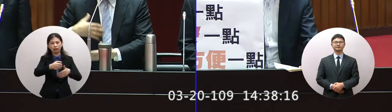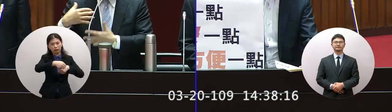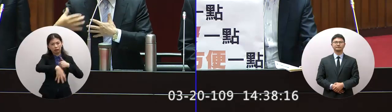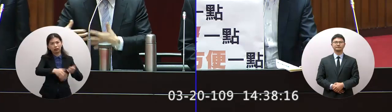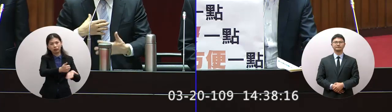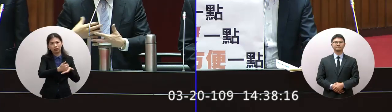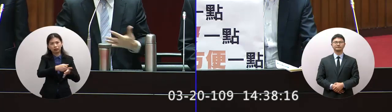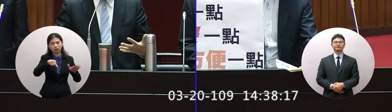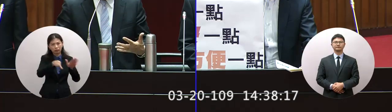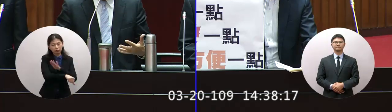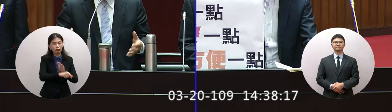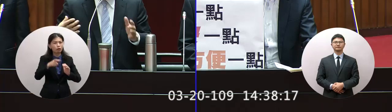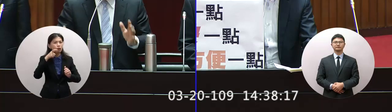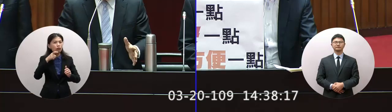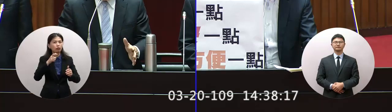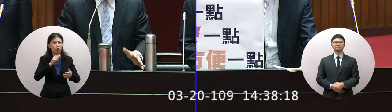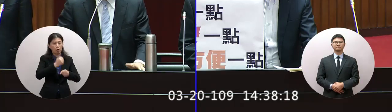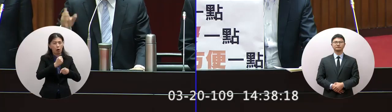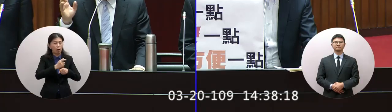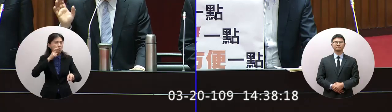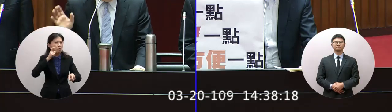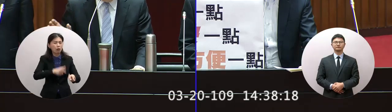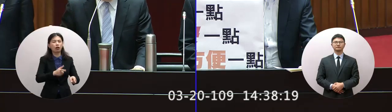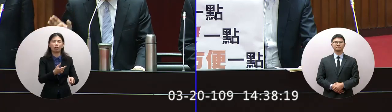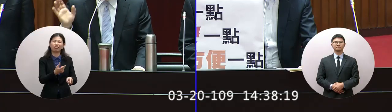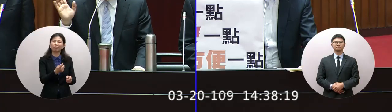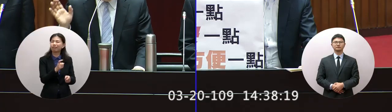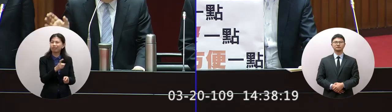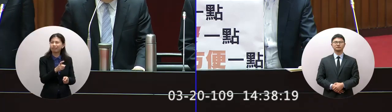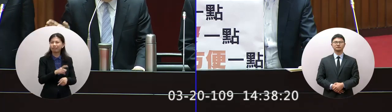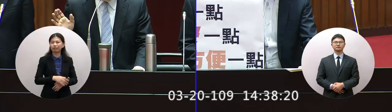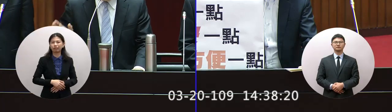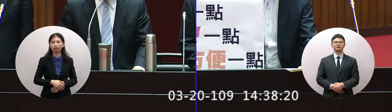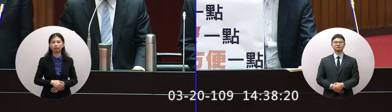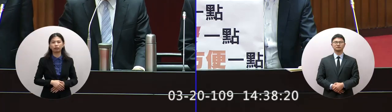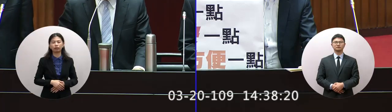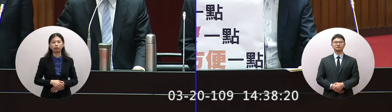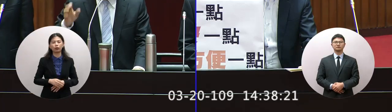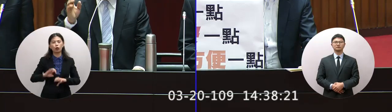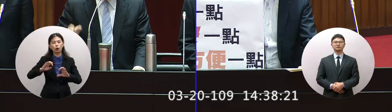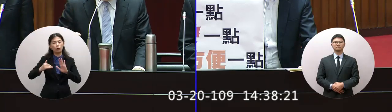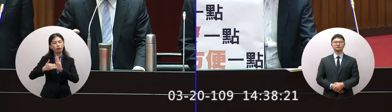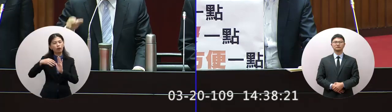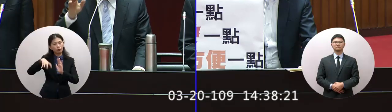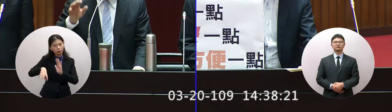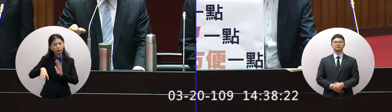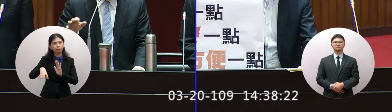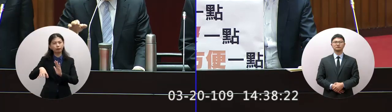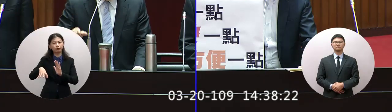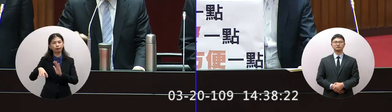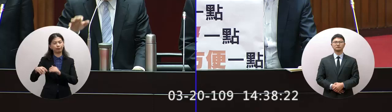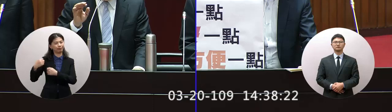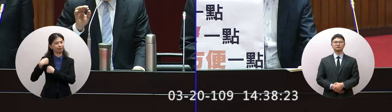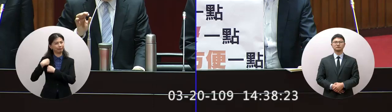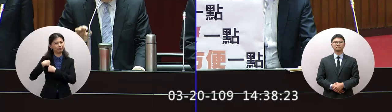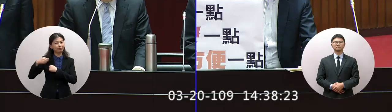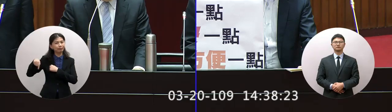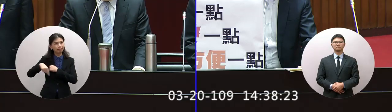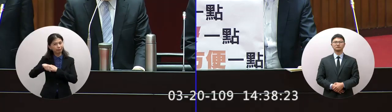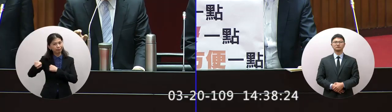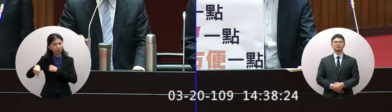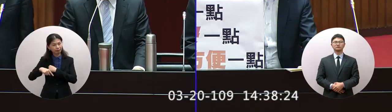变成他的固定班底这些，所以才有请国防部就国军官